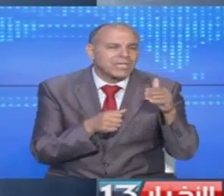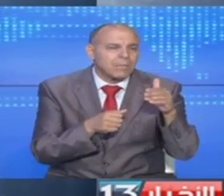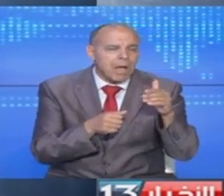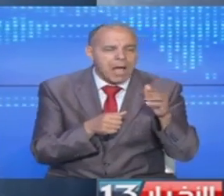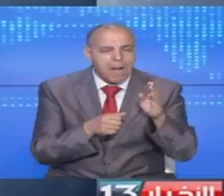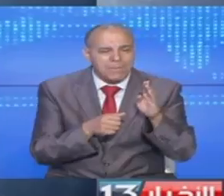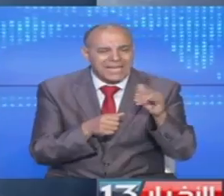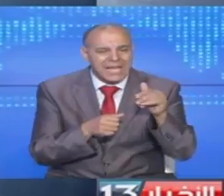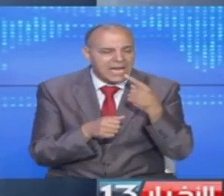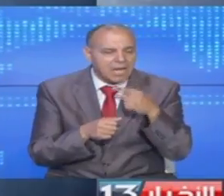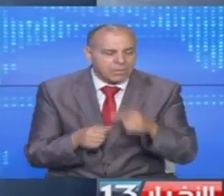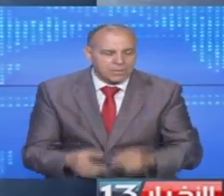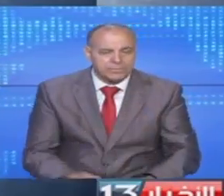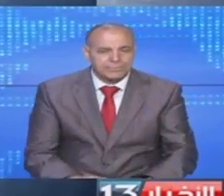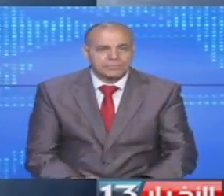خيار.